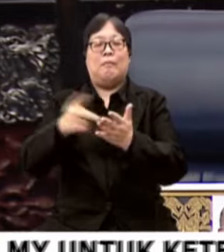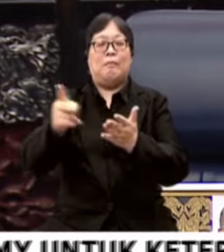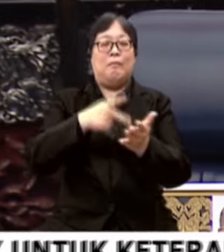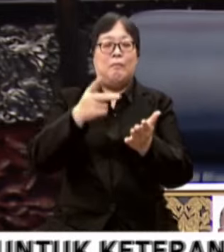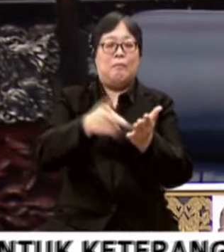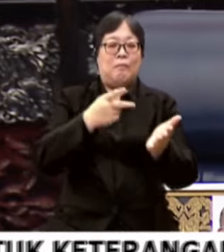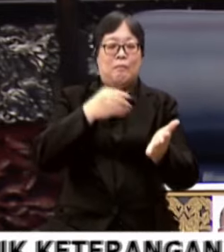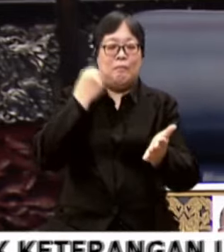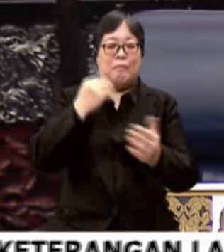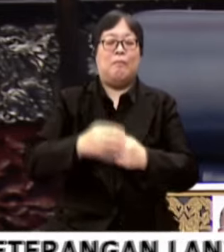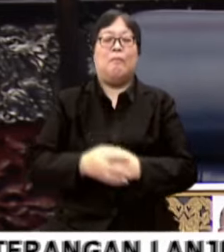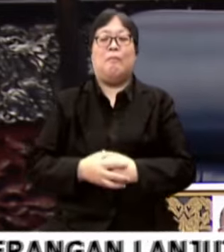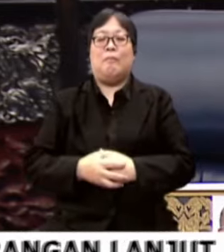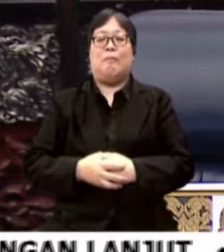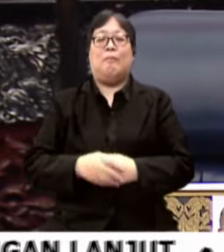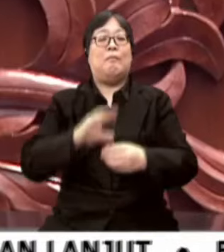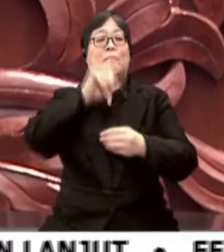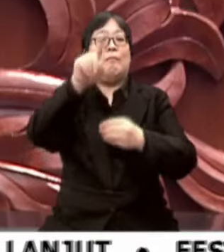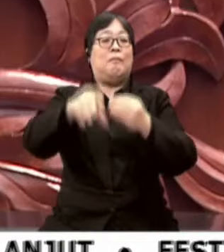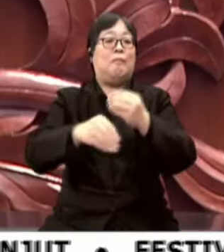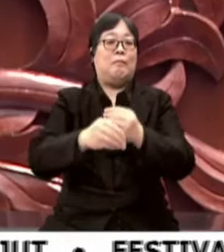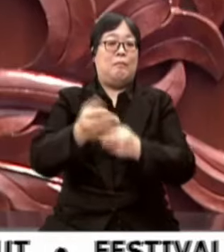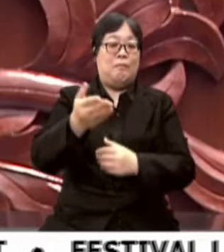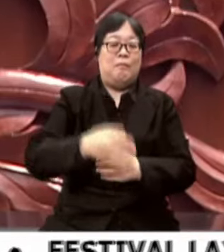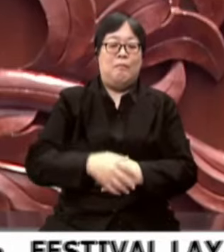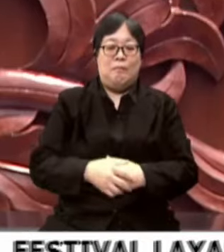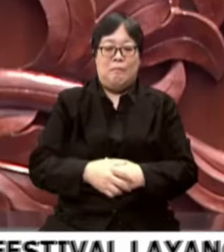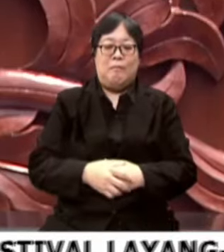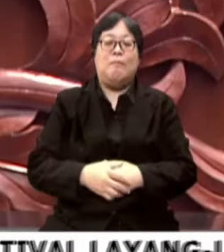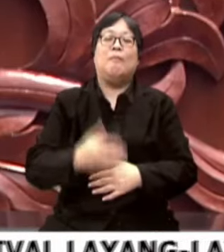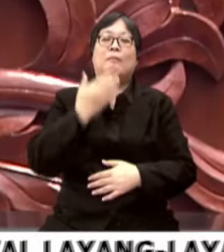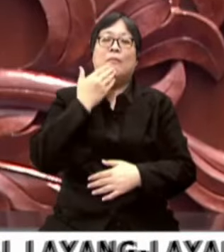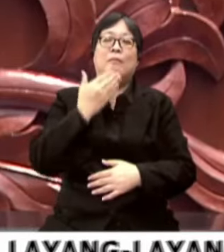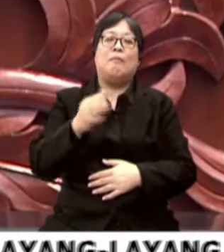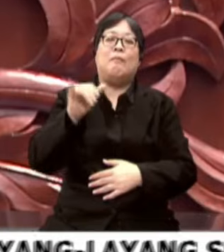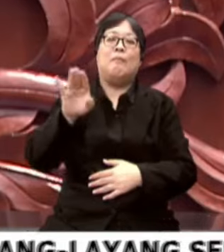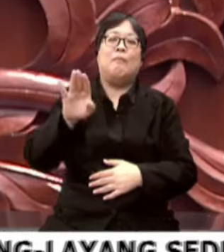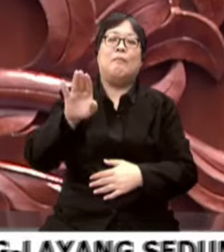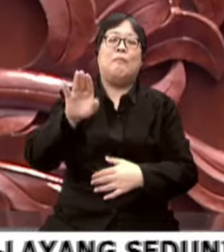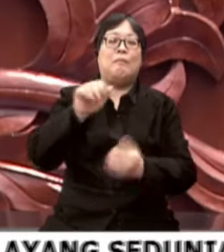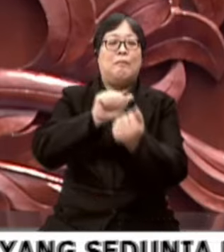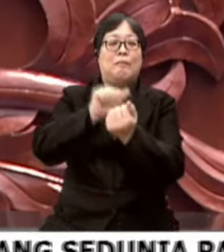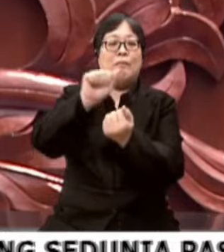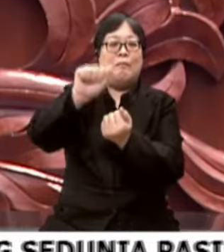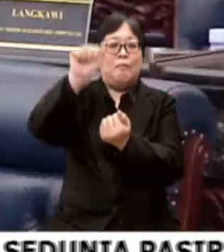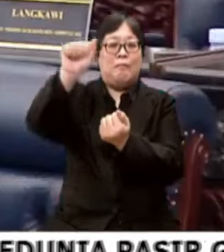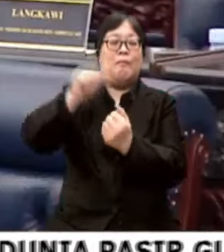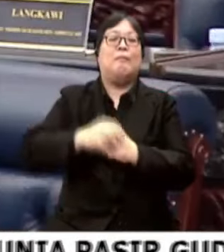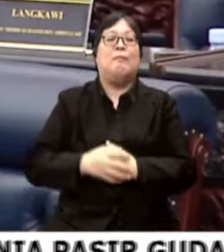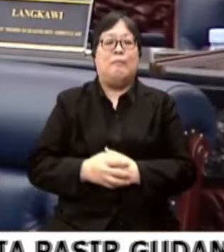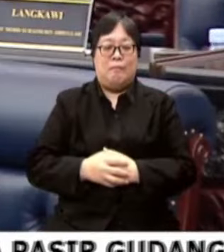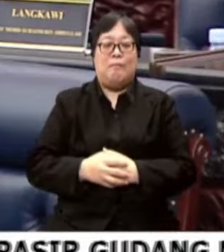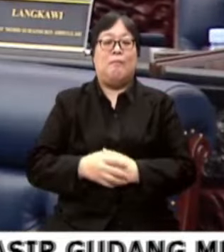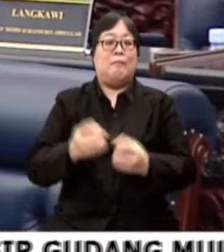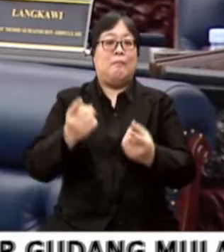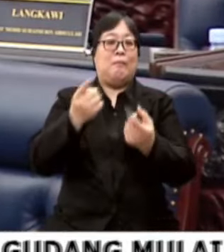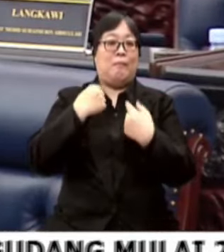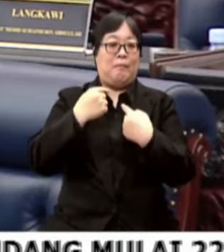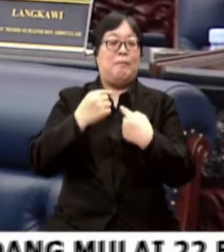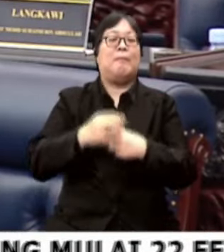balik soalnya tambahan Terima kasih atas jawaban yang